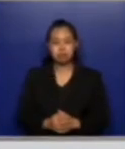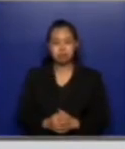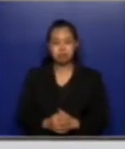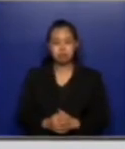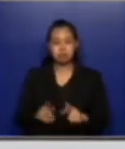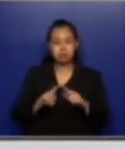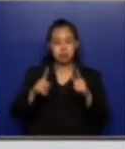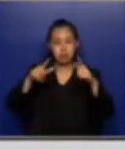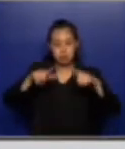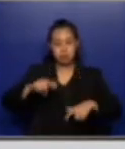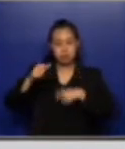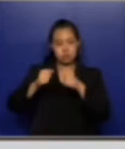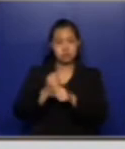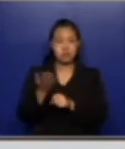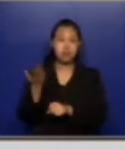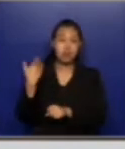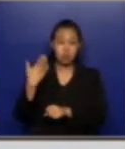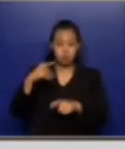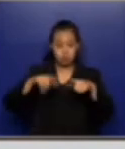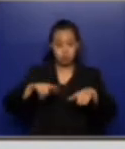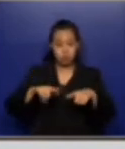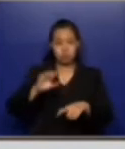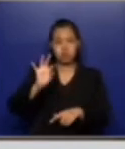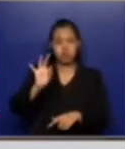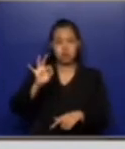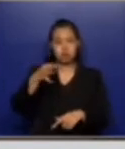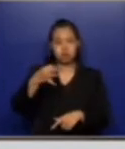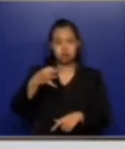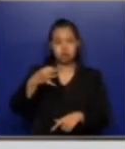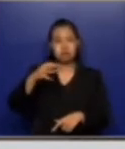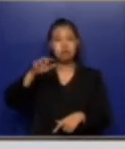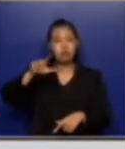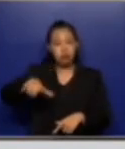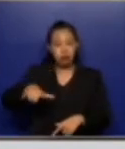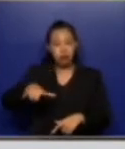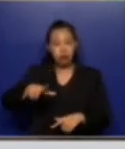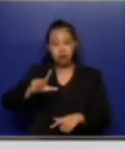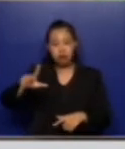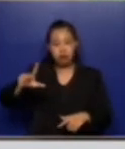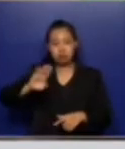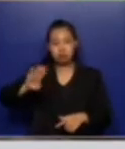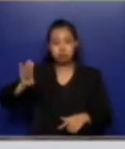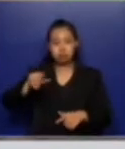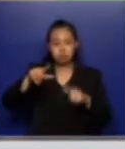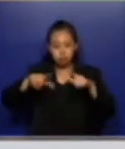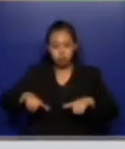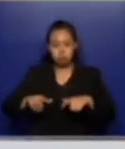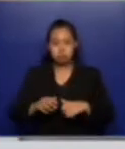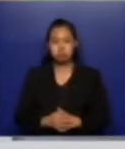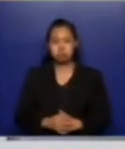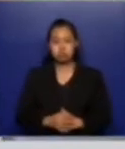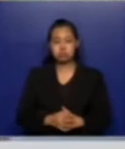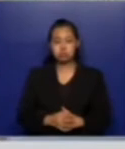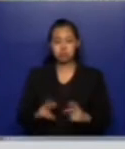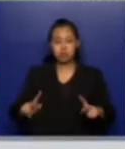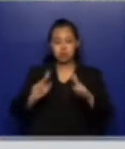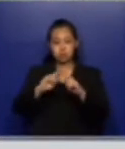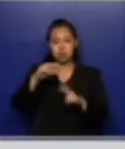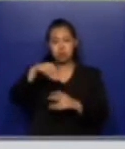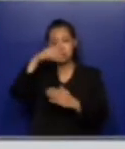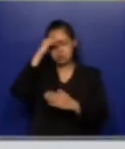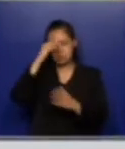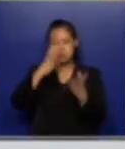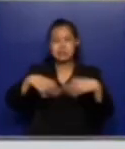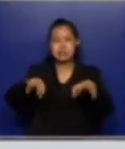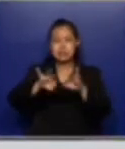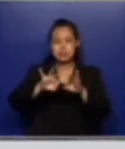แต่ลดลงจากปีที่แล้วนะครับ 90,000 กว่าล้านบาทเห็นไหมครับกระทรวงศึกษาธิการเป็นกระทรวงที่มีความสำคัญเ